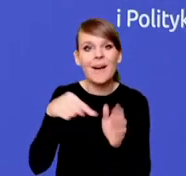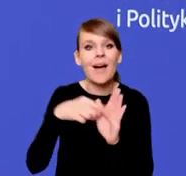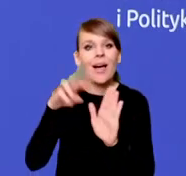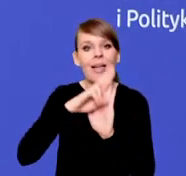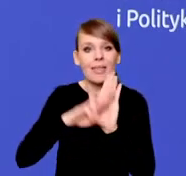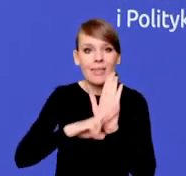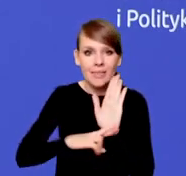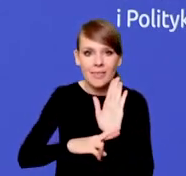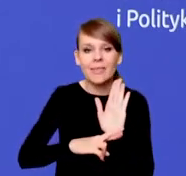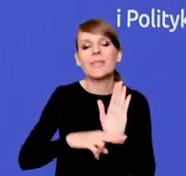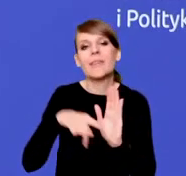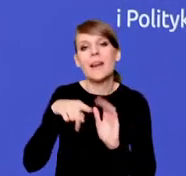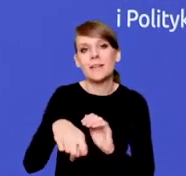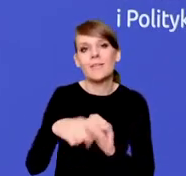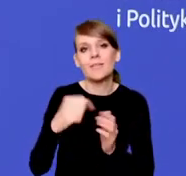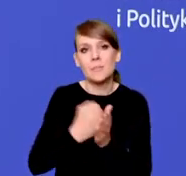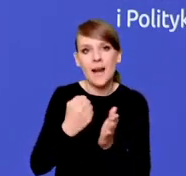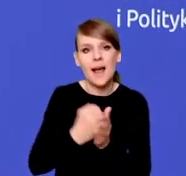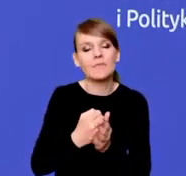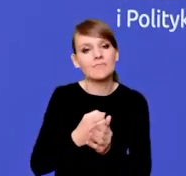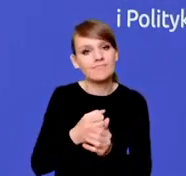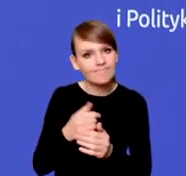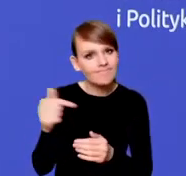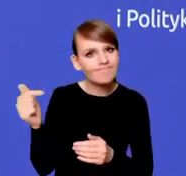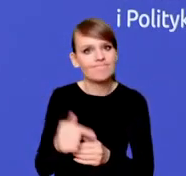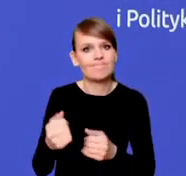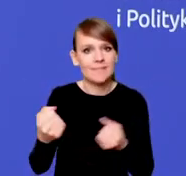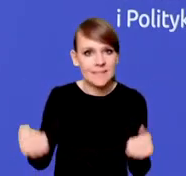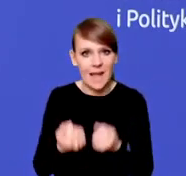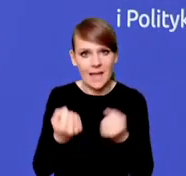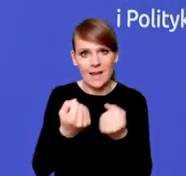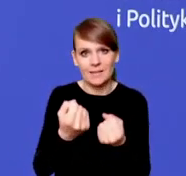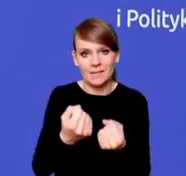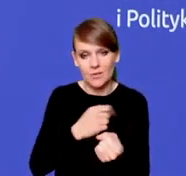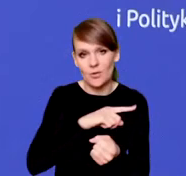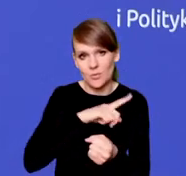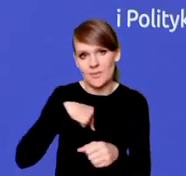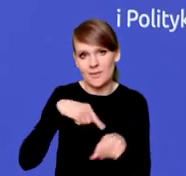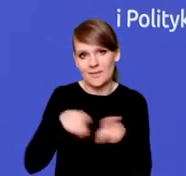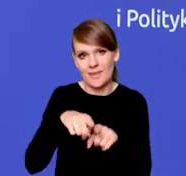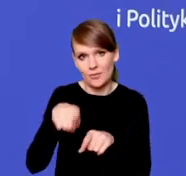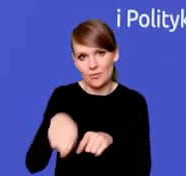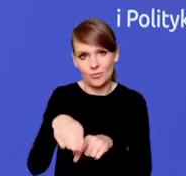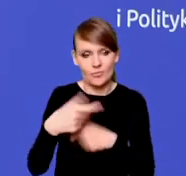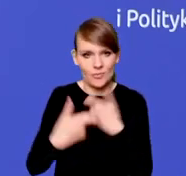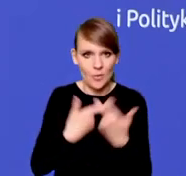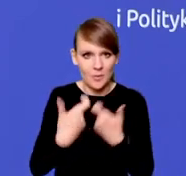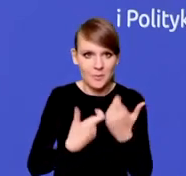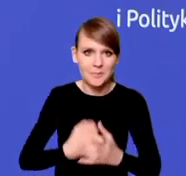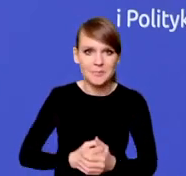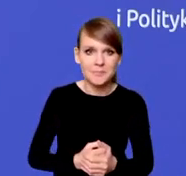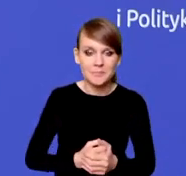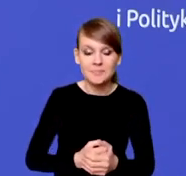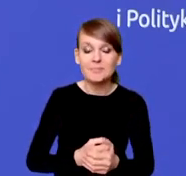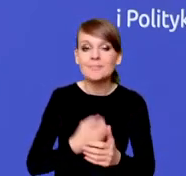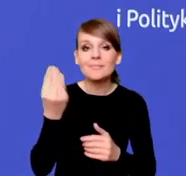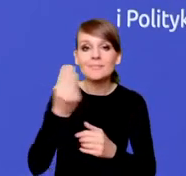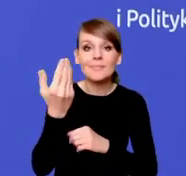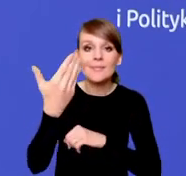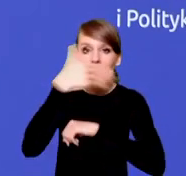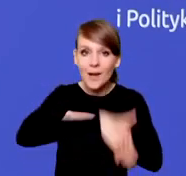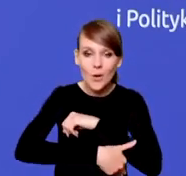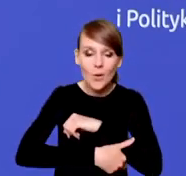staranności, w których również aktywnie bierzemy udział. I na koniec chciałbym